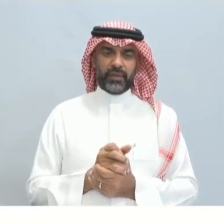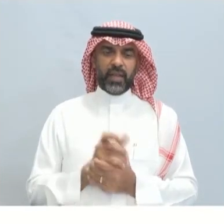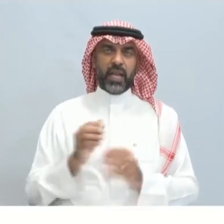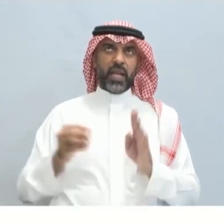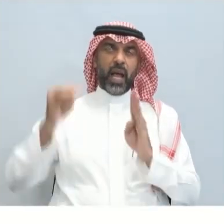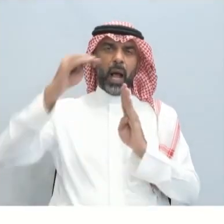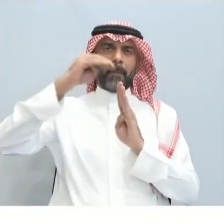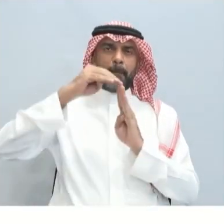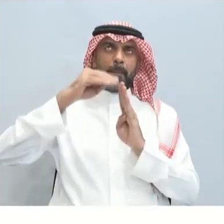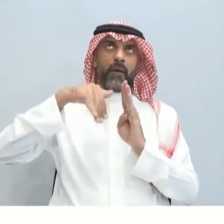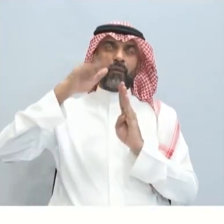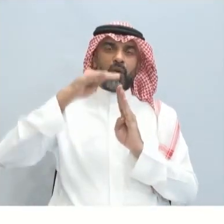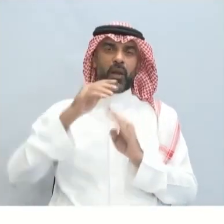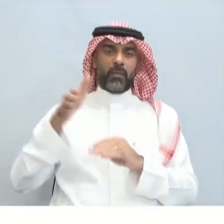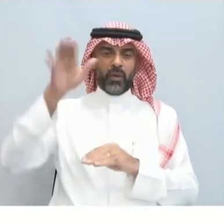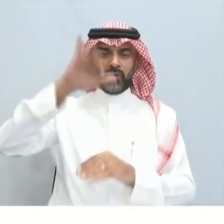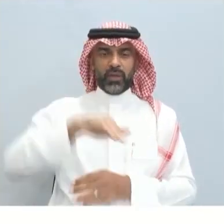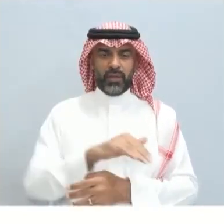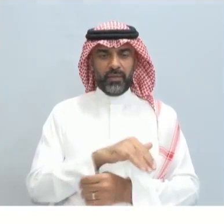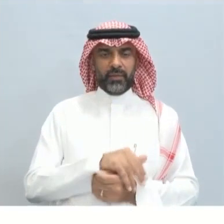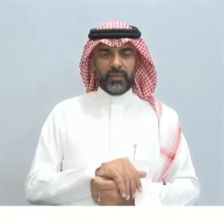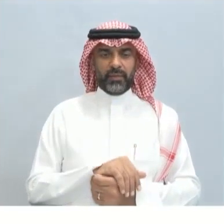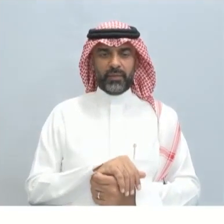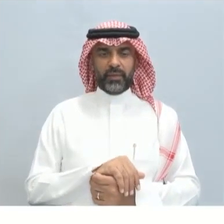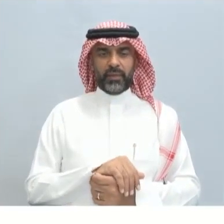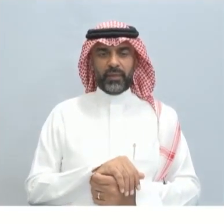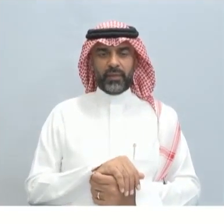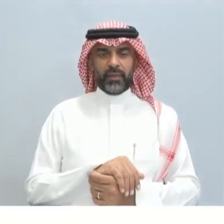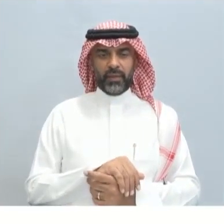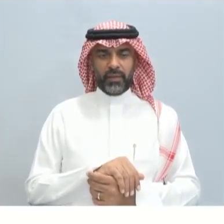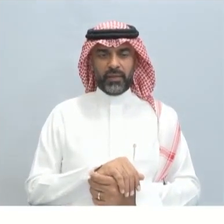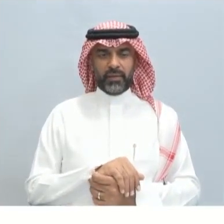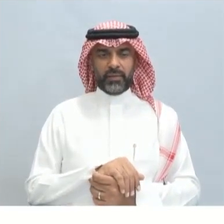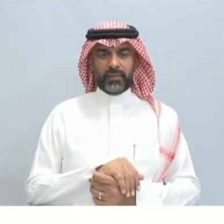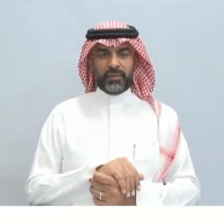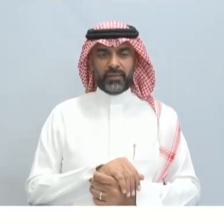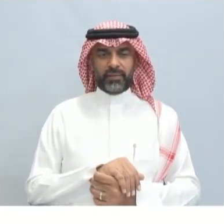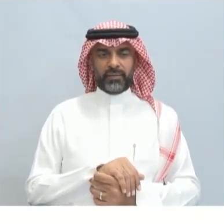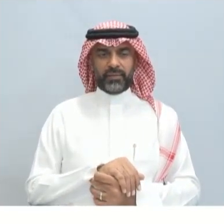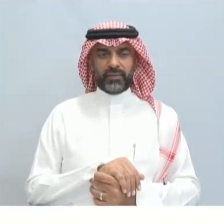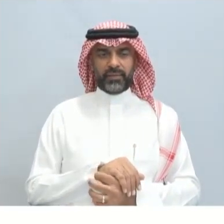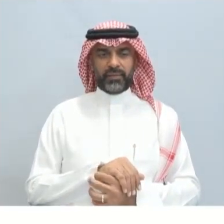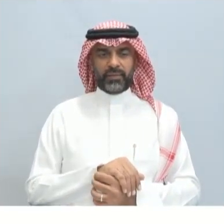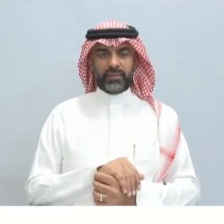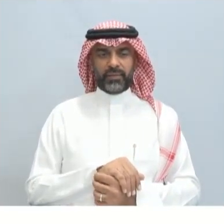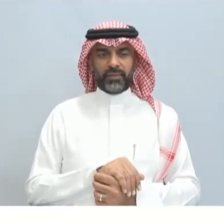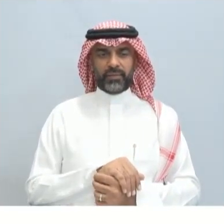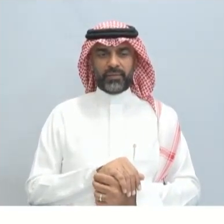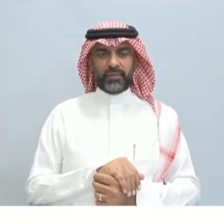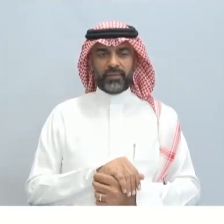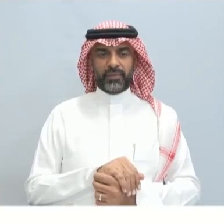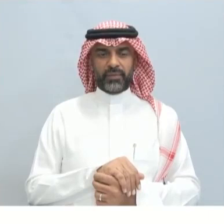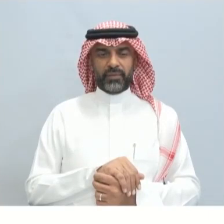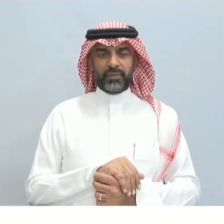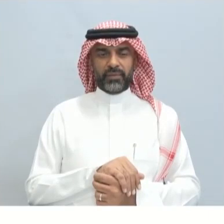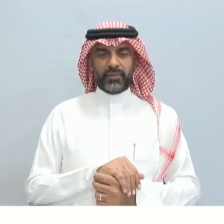قمه الموجه اذا قمه الموجه هي النقطه التي لها اقصى ازاحه الى الاعلى